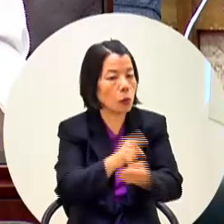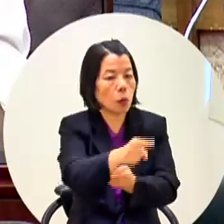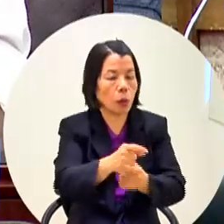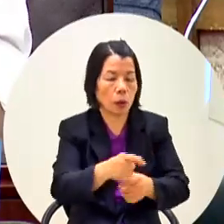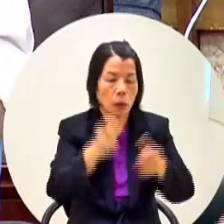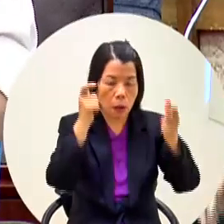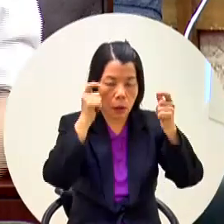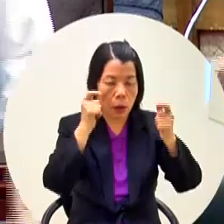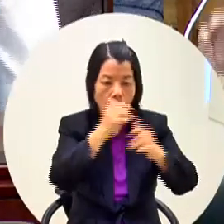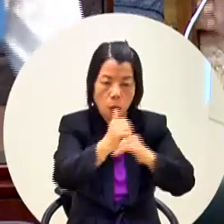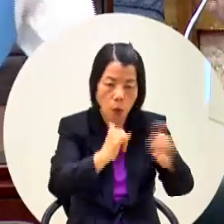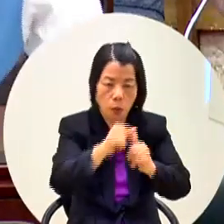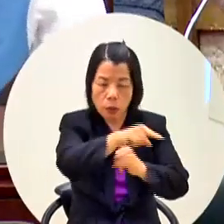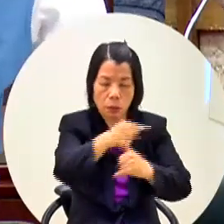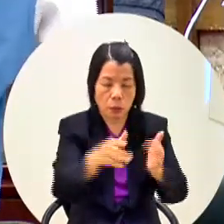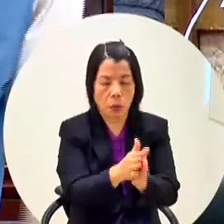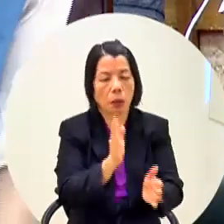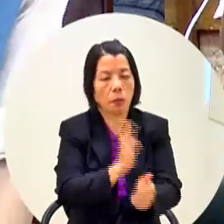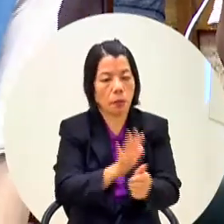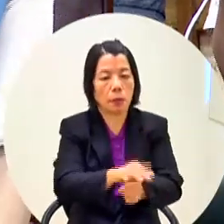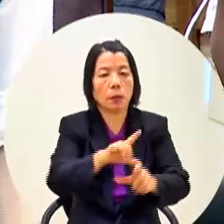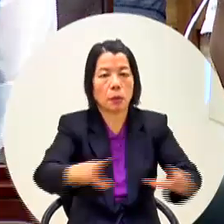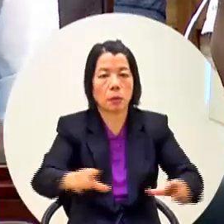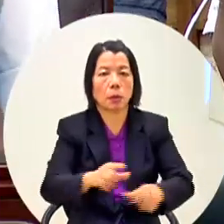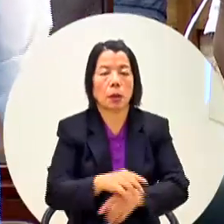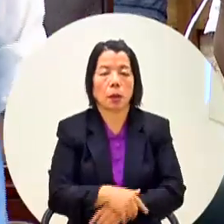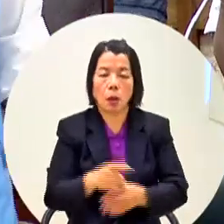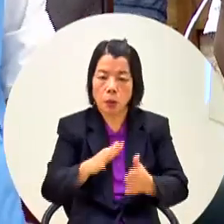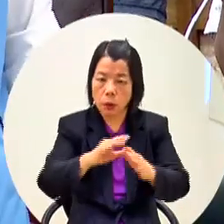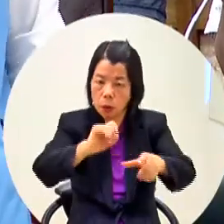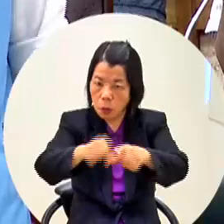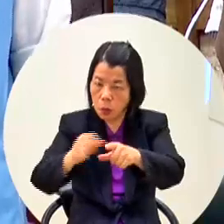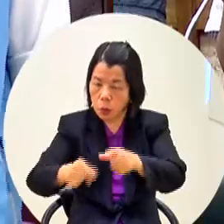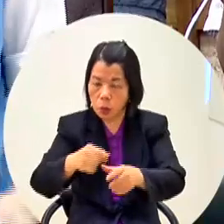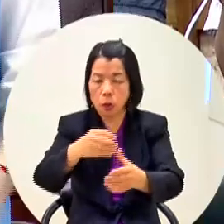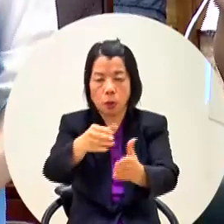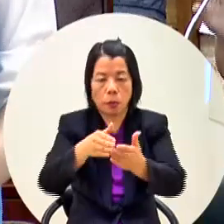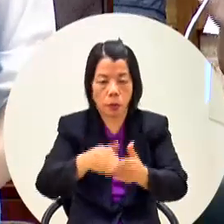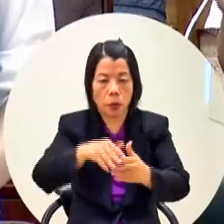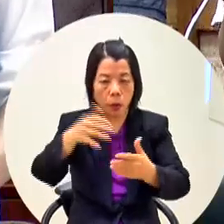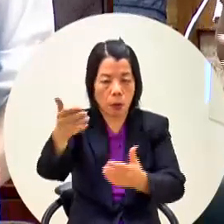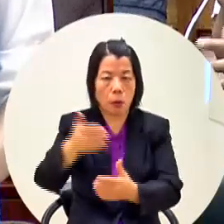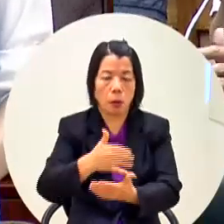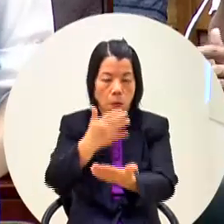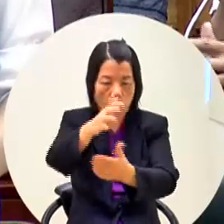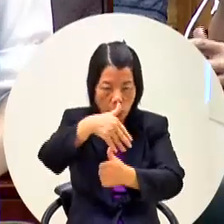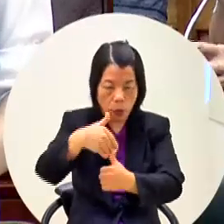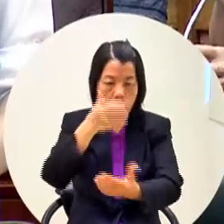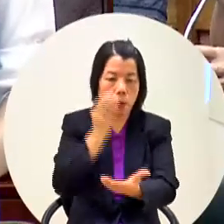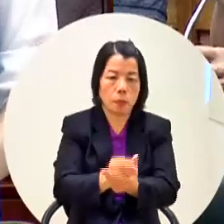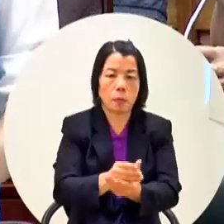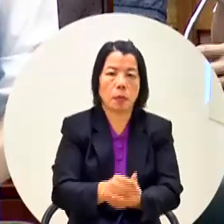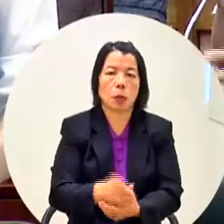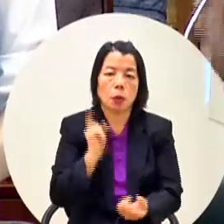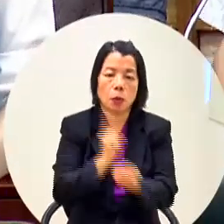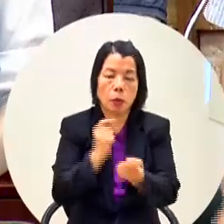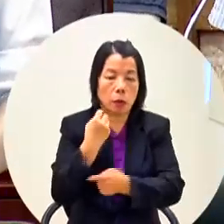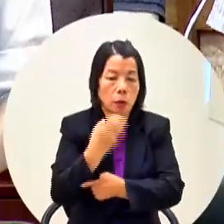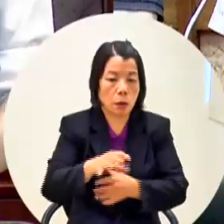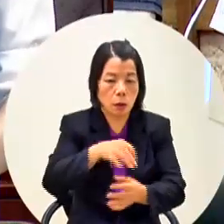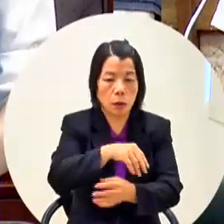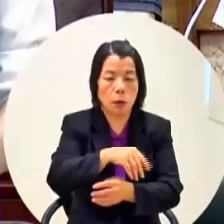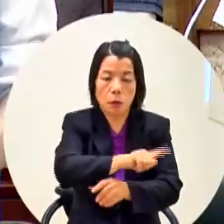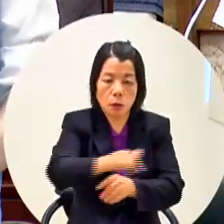是招商引资。这一点，跟李顺金议员来报告一下。 市长，请针对新材料园区的进度